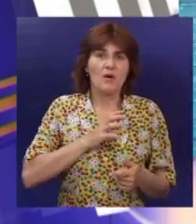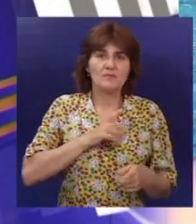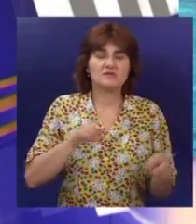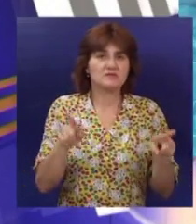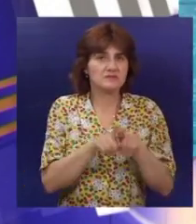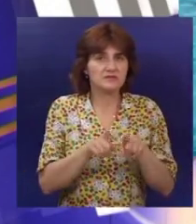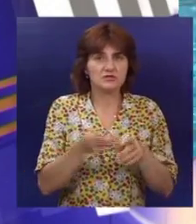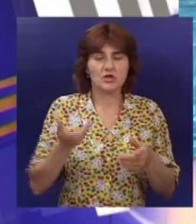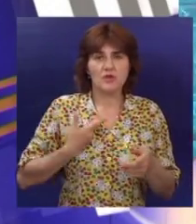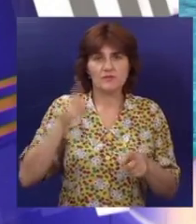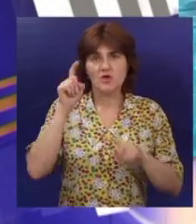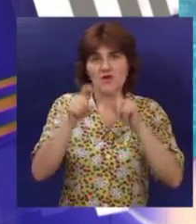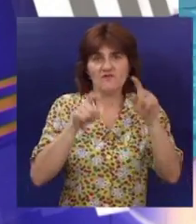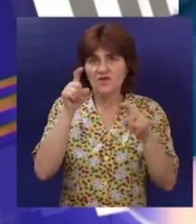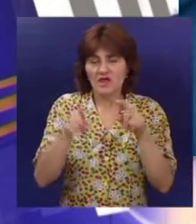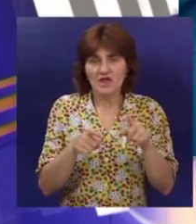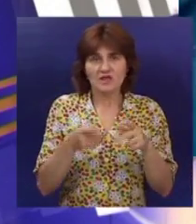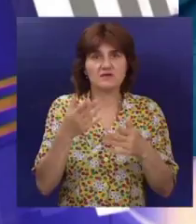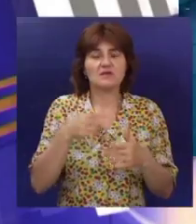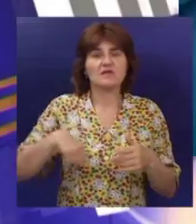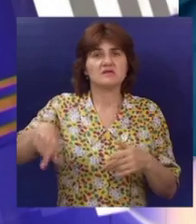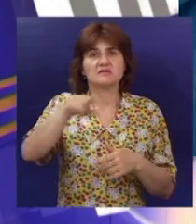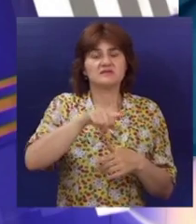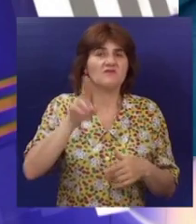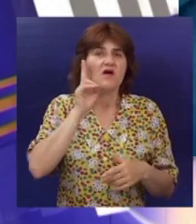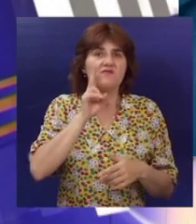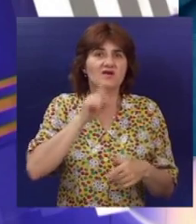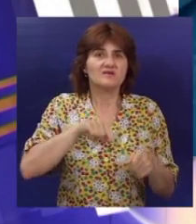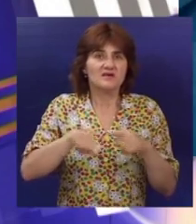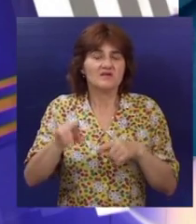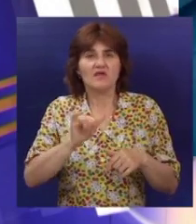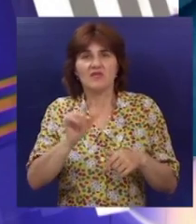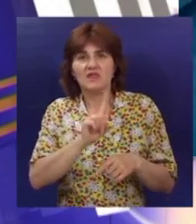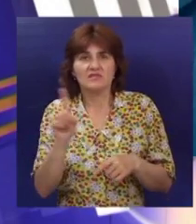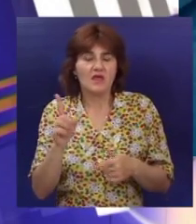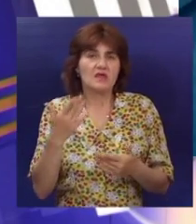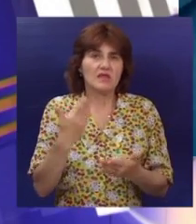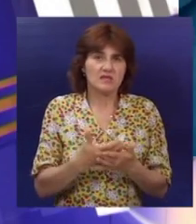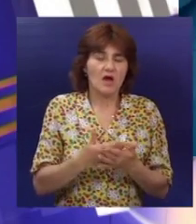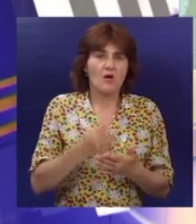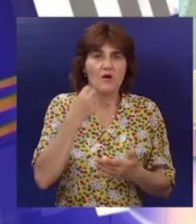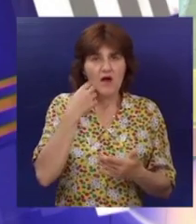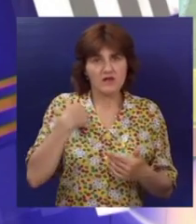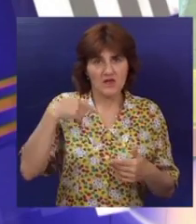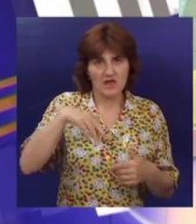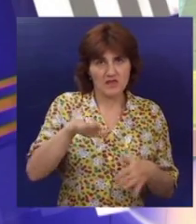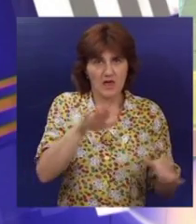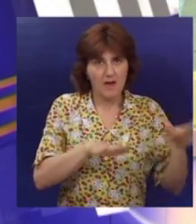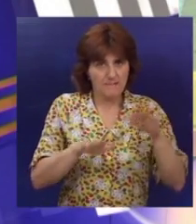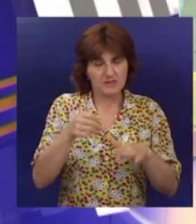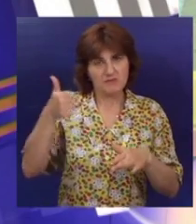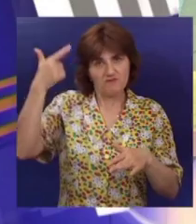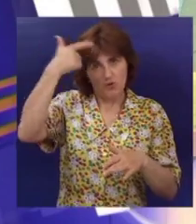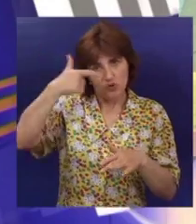U Zavodu za javno zdravlje apeluju na kupače da koriste toalete na bazenu, da koriste dezinfekcione barijere prilikom ulaska u bazen,